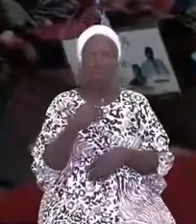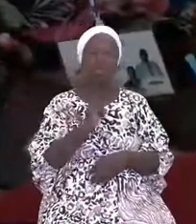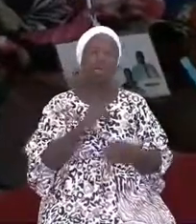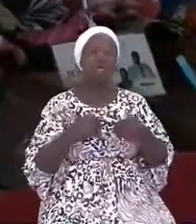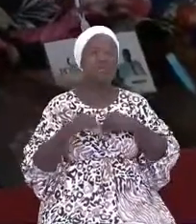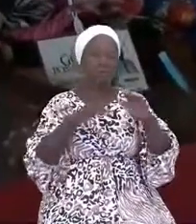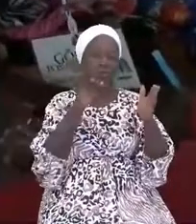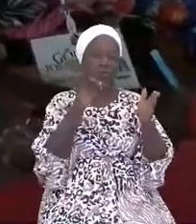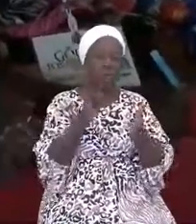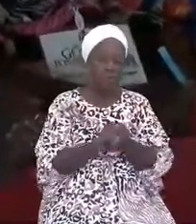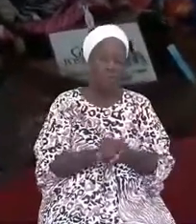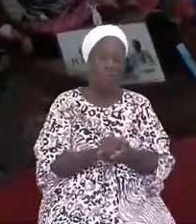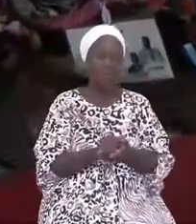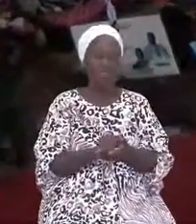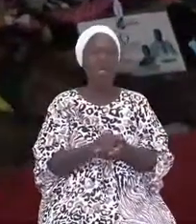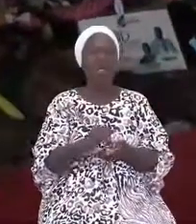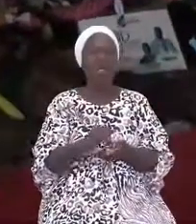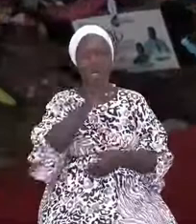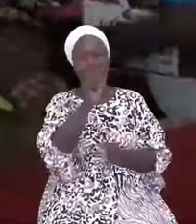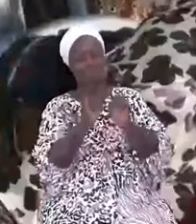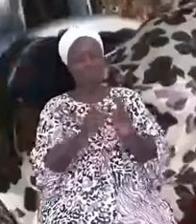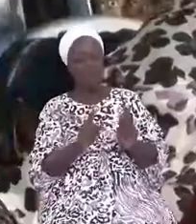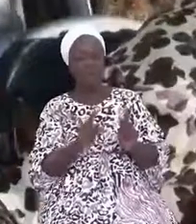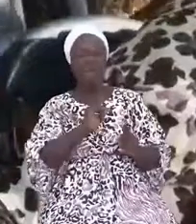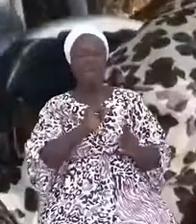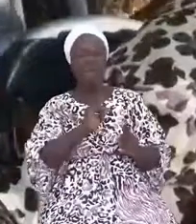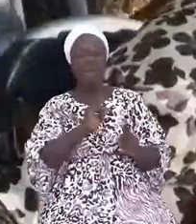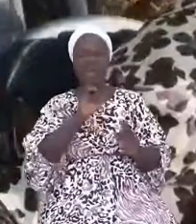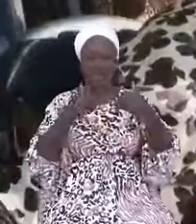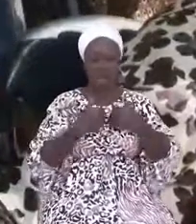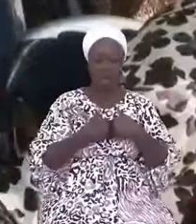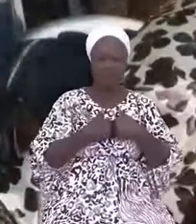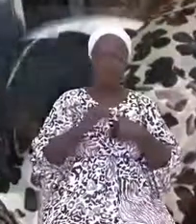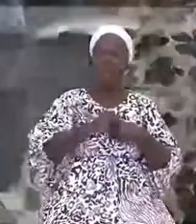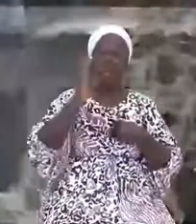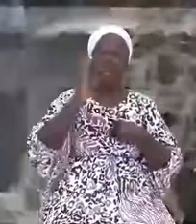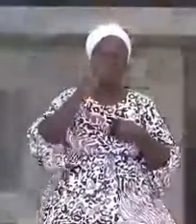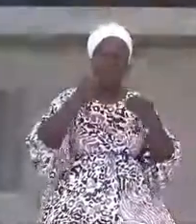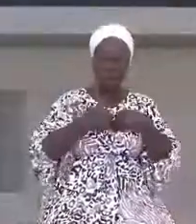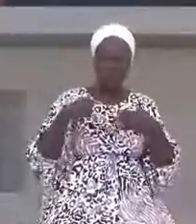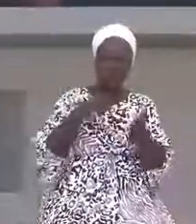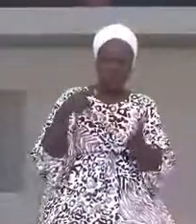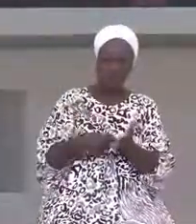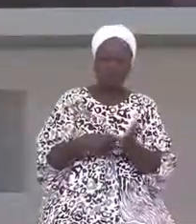cela, je suis qualifié, je peux avoir, je devrais